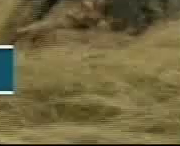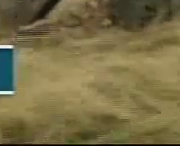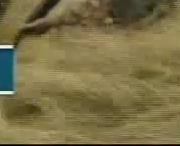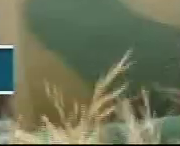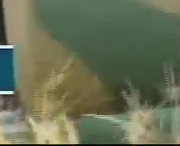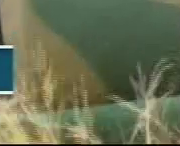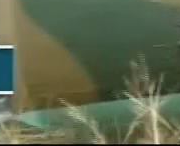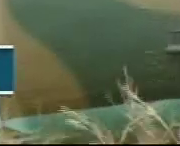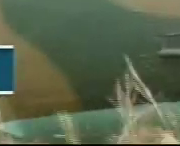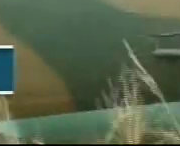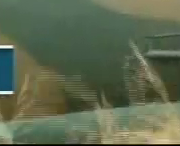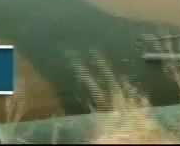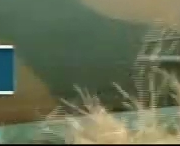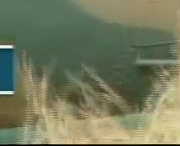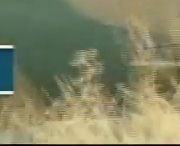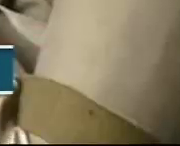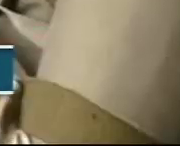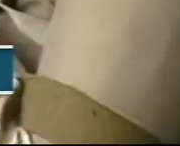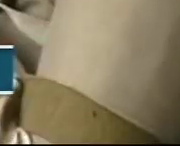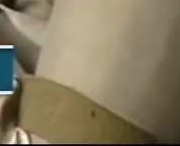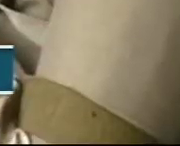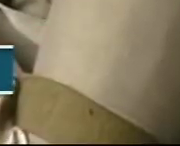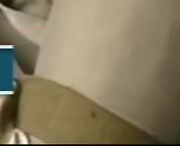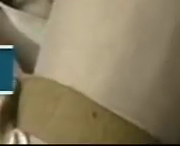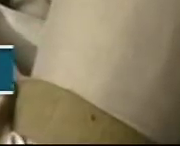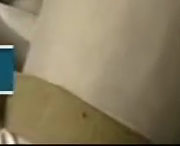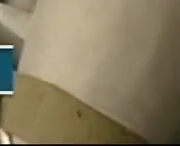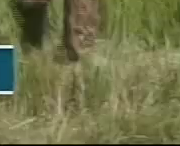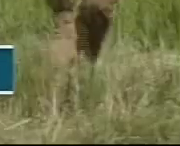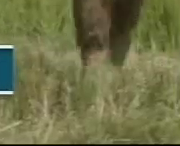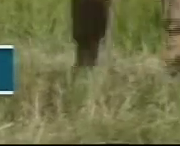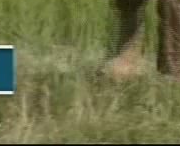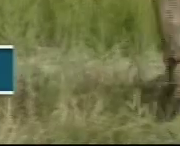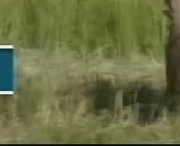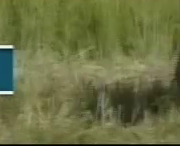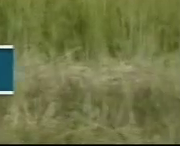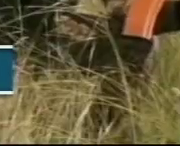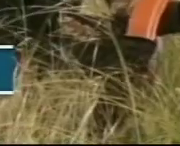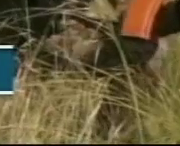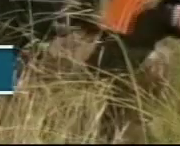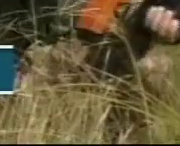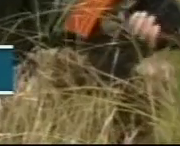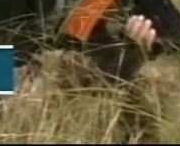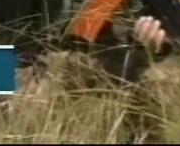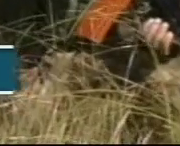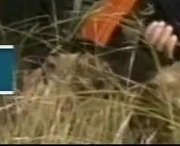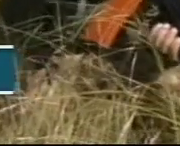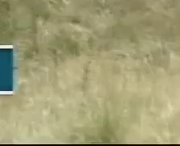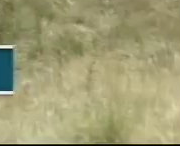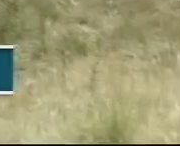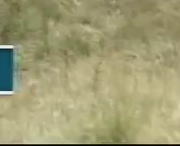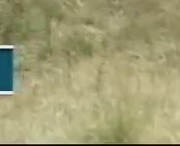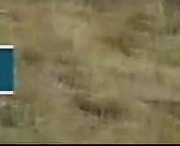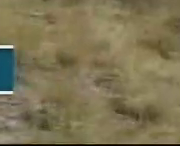5 ноября отмечается День военной разведки. На сегодняшний день данное спецподразделение является структурной боевой единицей, которой по силам